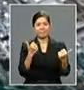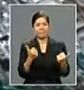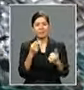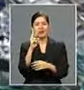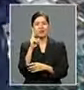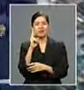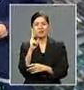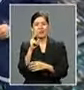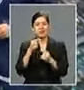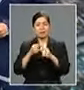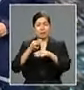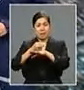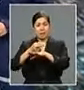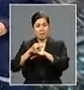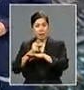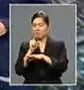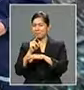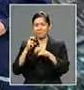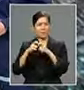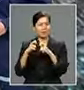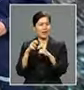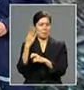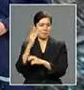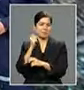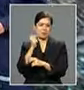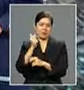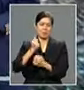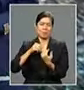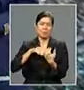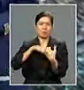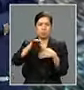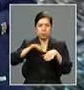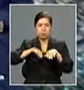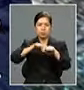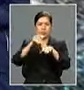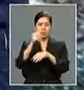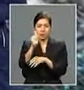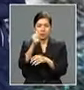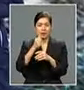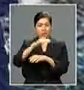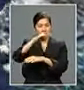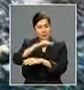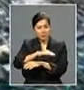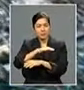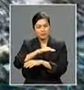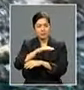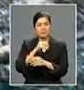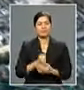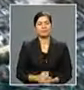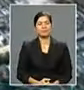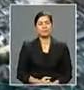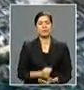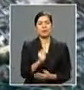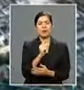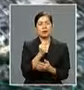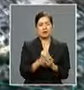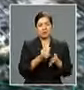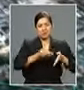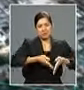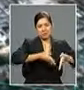ของรามคำแหงครับรอดตัวครับไม่มีปัญหาอะไรนะครับเป็นส่วนใหญ่ครับวันนี้เน้นนะครับช่วงเย็นด้วยนะครับยังไม่จบดีนะครับสำหรับนิด้าที่เสรีไทย